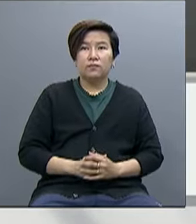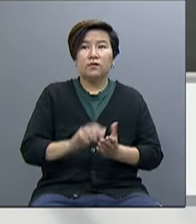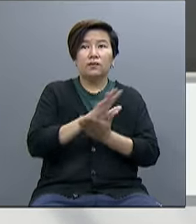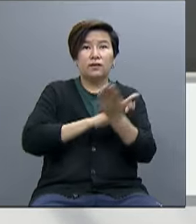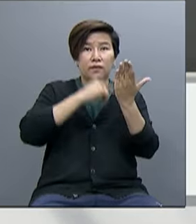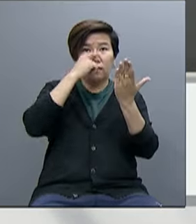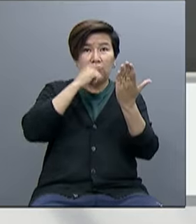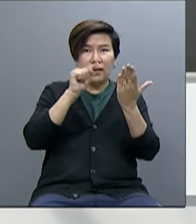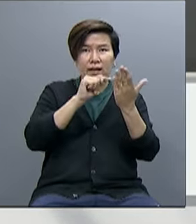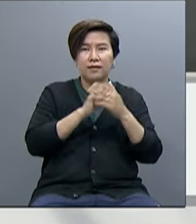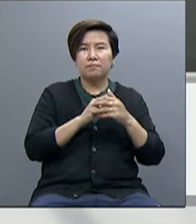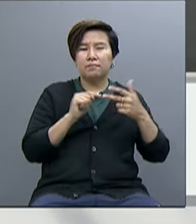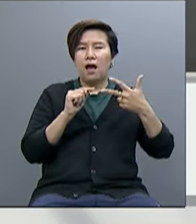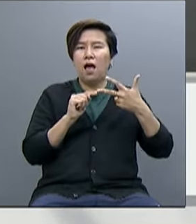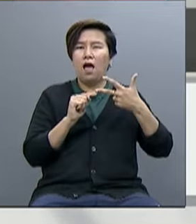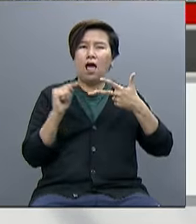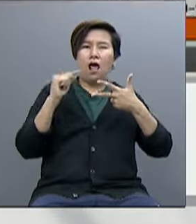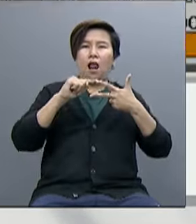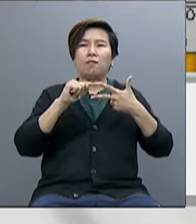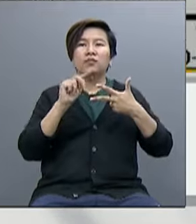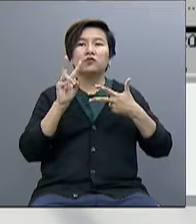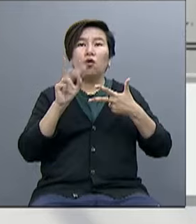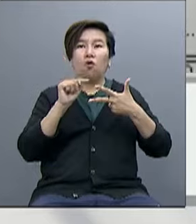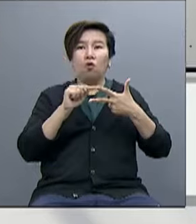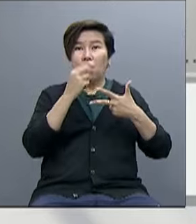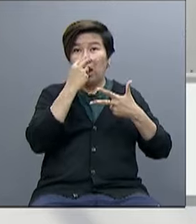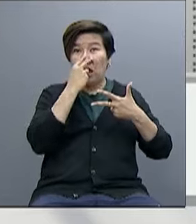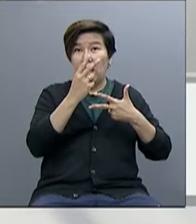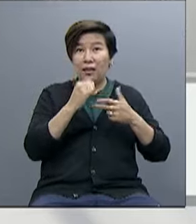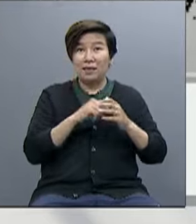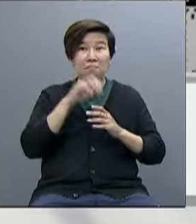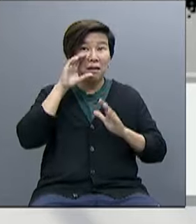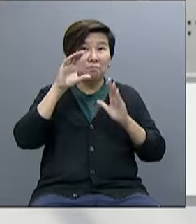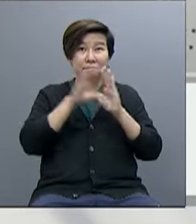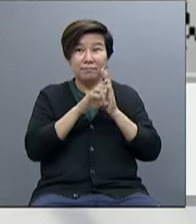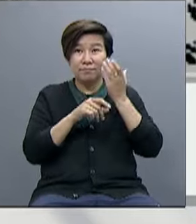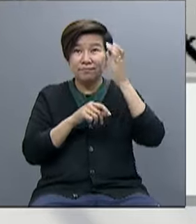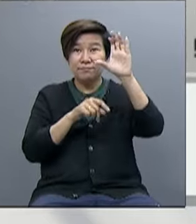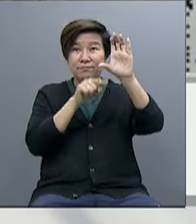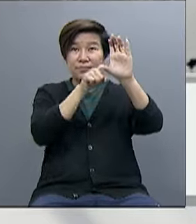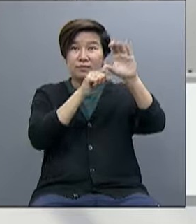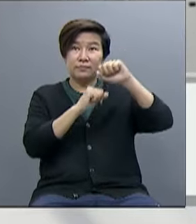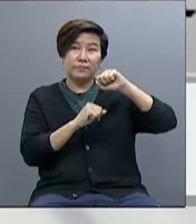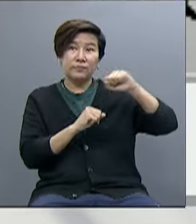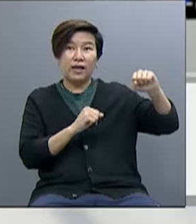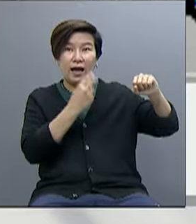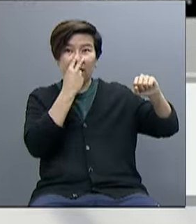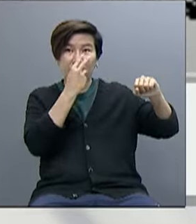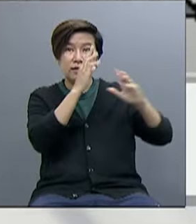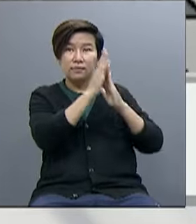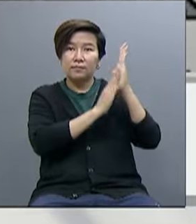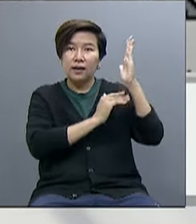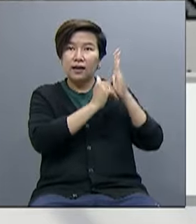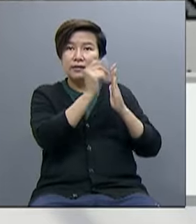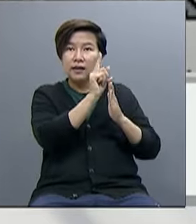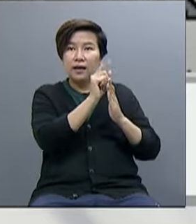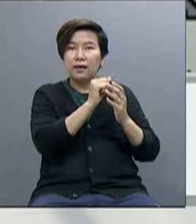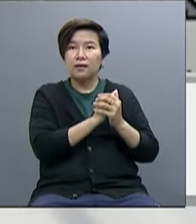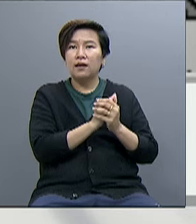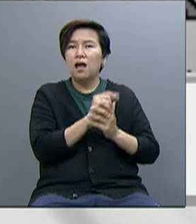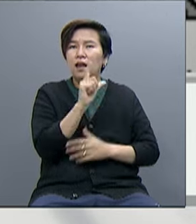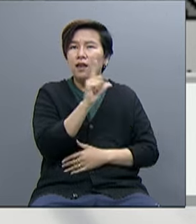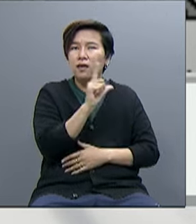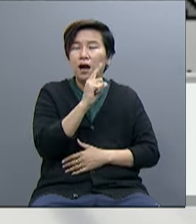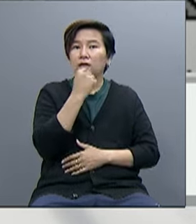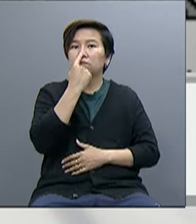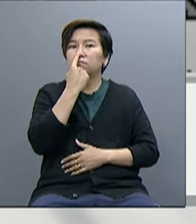ระดับ 2นะคะคุณผู้ชมจะเห็นค่ะทางซ้ายมือค่ะในแถบประเทศไทยจะเห็นการแต้มสีตั้งแต่ระดับเหลืองไปจนถึง